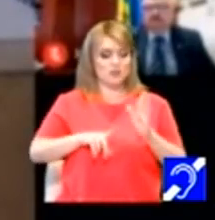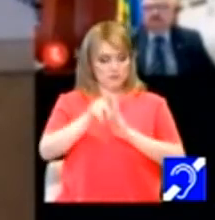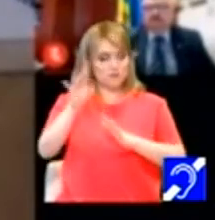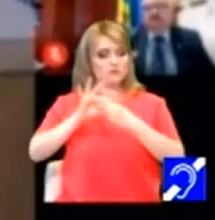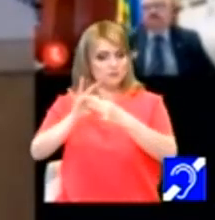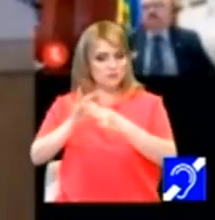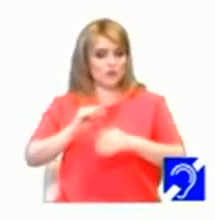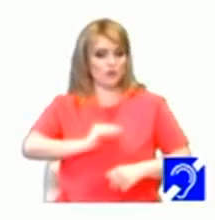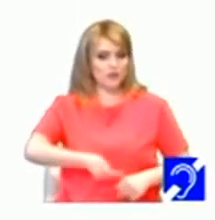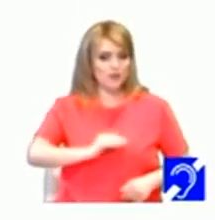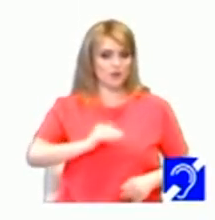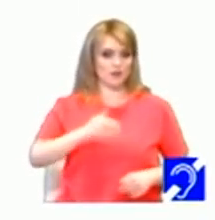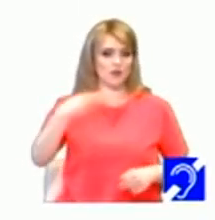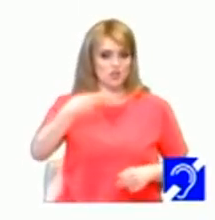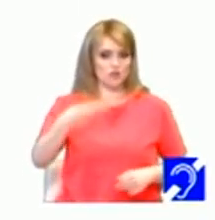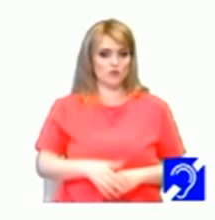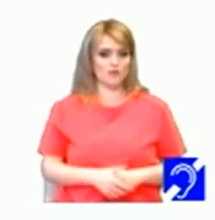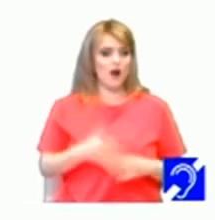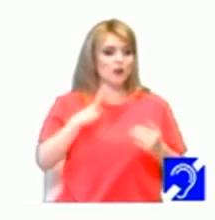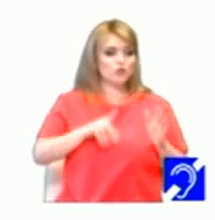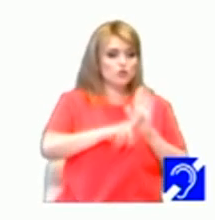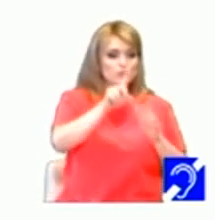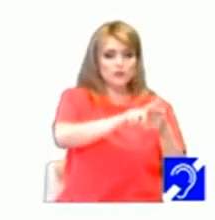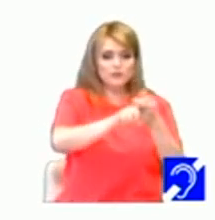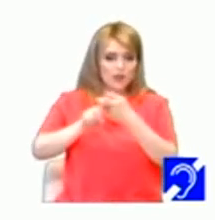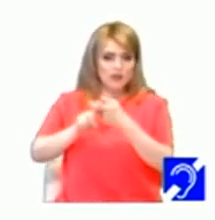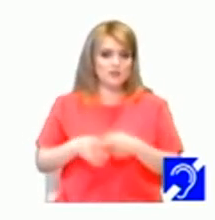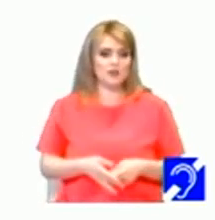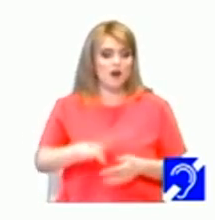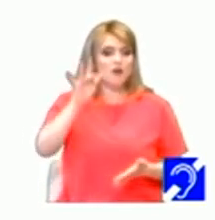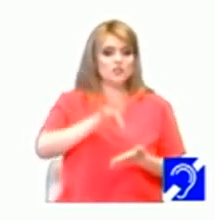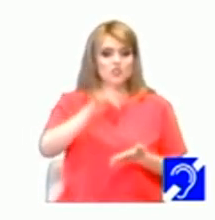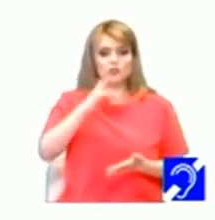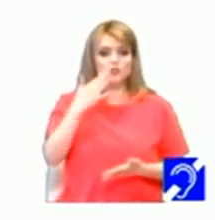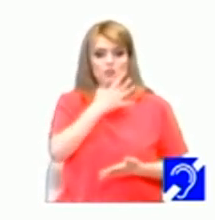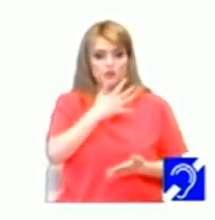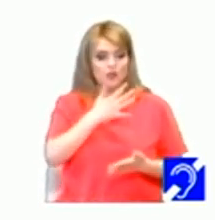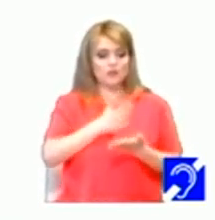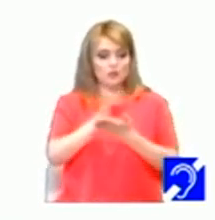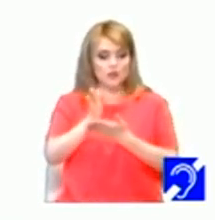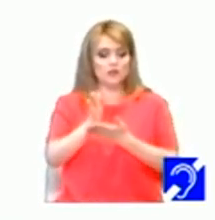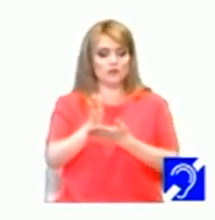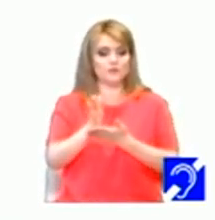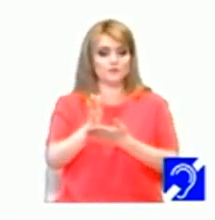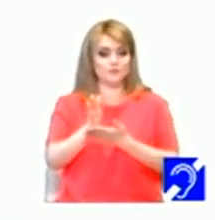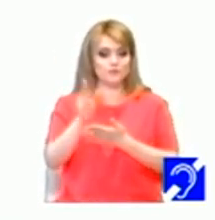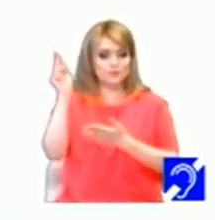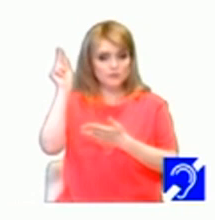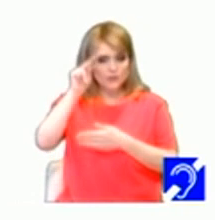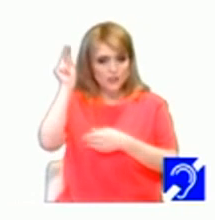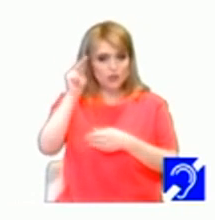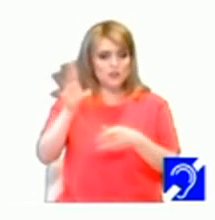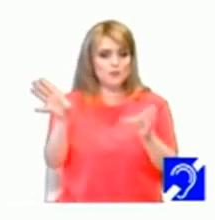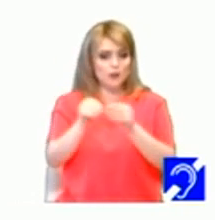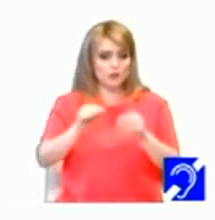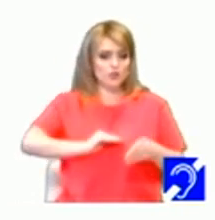la nivel guvernamental. În perioada crizei COVID-19, Centrul Național de Inovații Digitale în Educație, Clasa Viitorului, în parteneriat cu